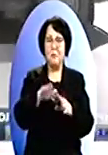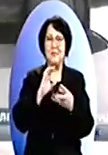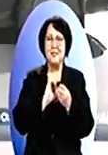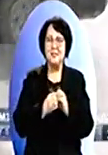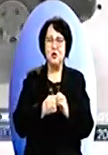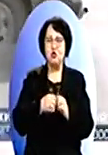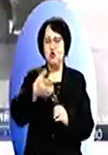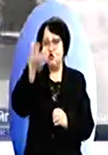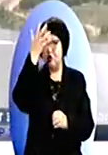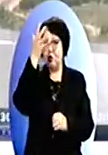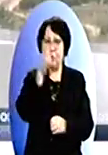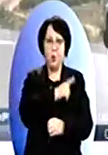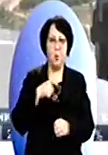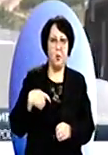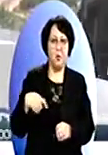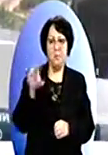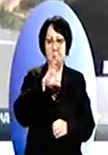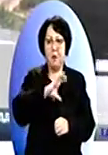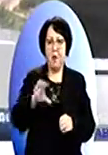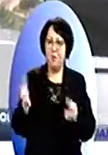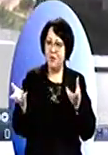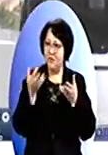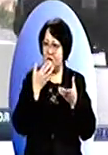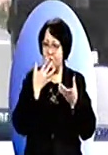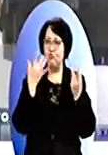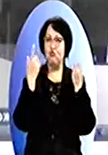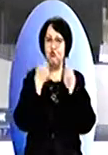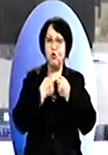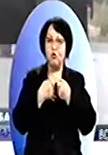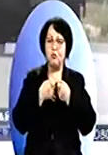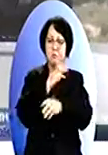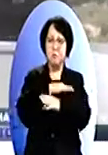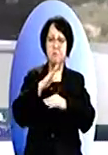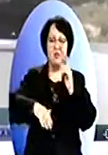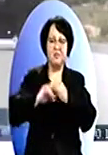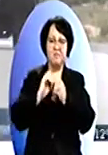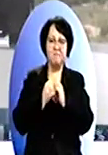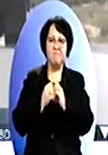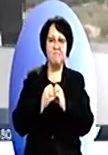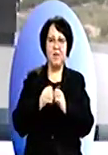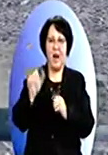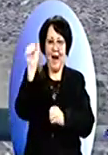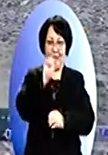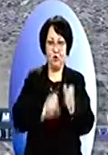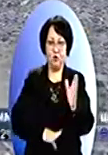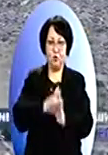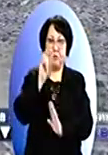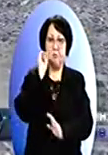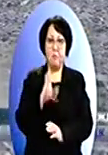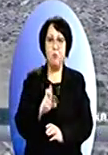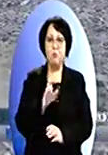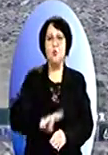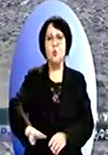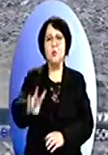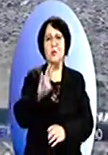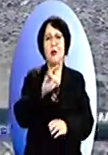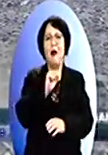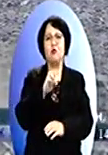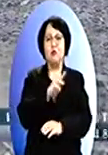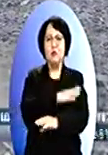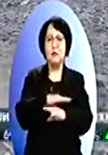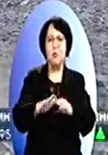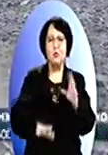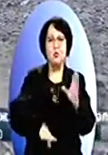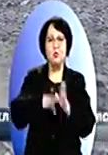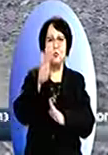түншлэлийн хүрээнд барих шилжүүлэх нөхцлөөр барихаар боллоо. Санхүүжилтийг Азийн хөгжлийн банкны бүс нутгийн автозам хөгжүүлэх засвар